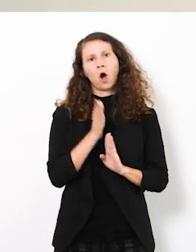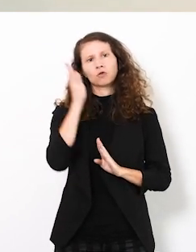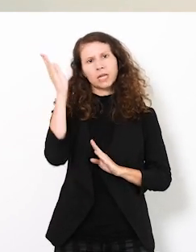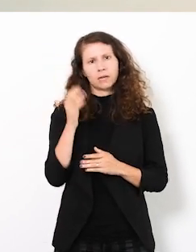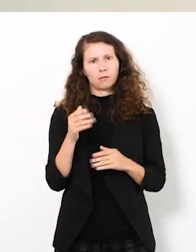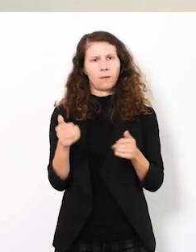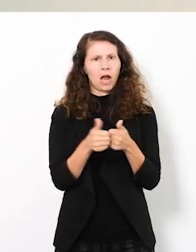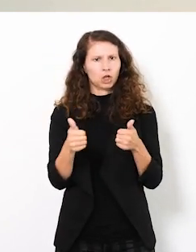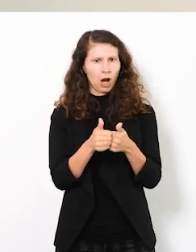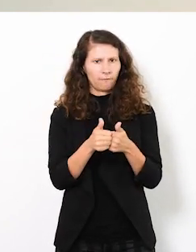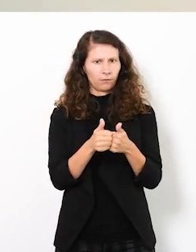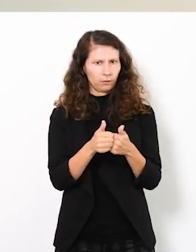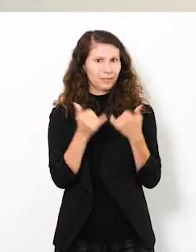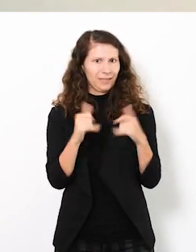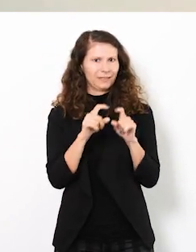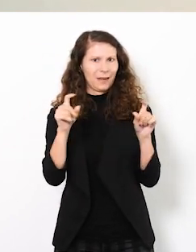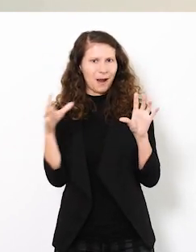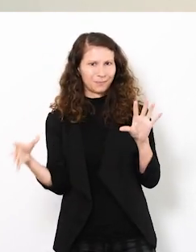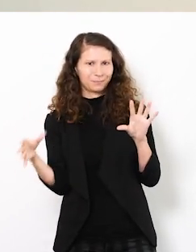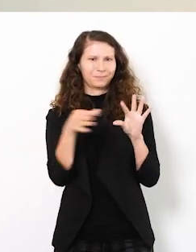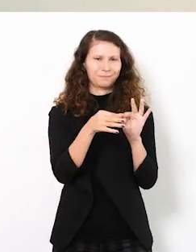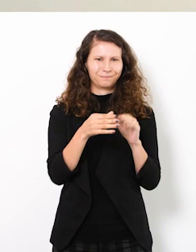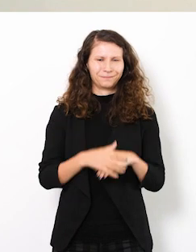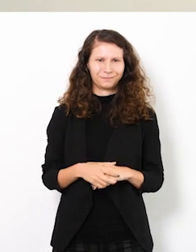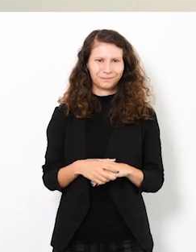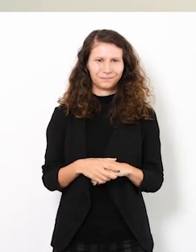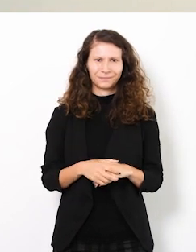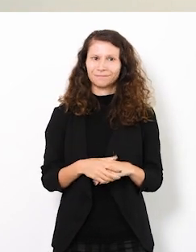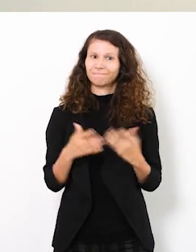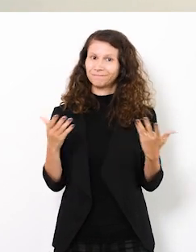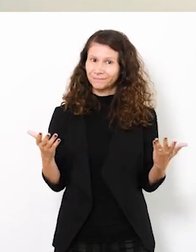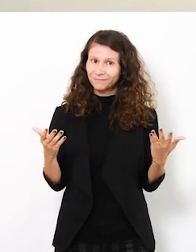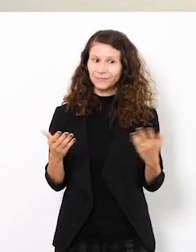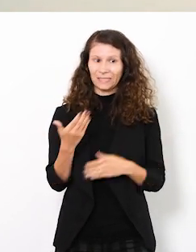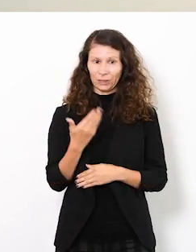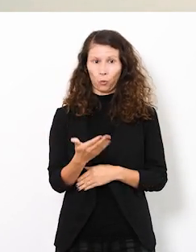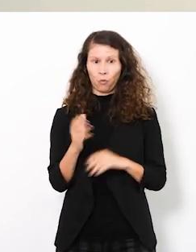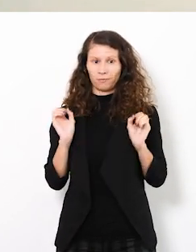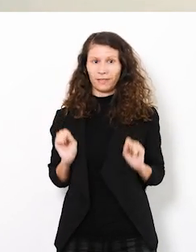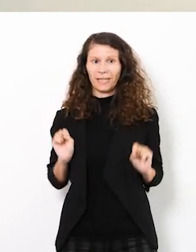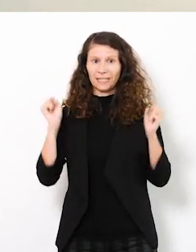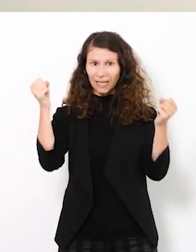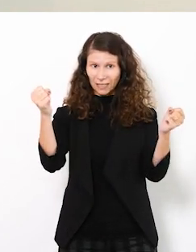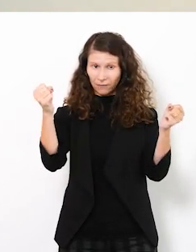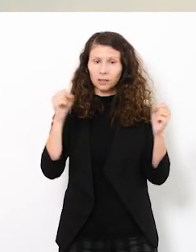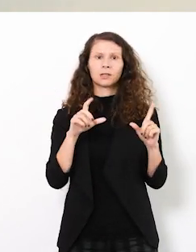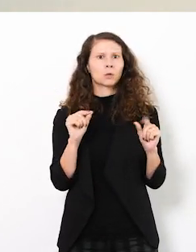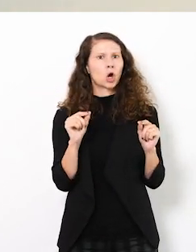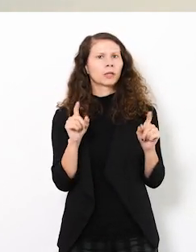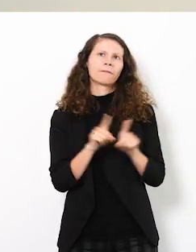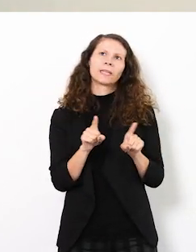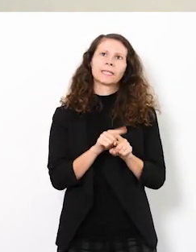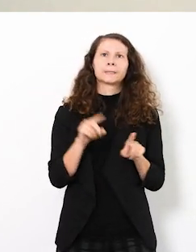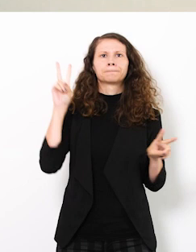Erst jetzt bin ich bei den Aufstiegspatenschaften, weil das sind ja Initiativen auf einer, wie soll ich